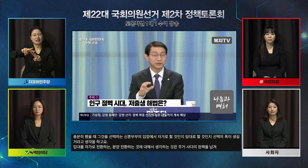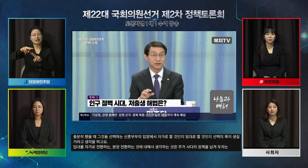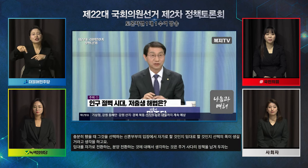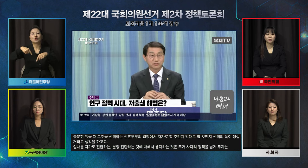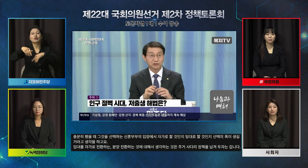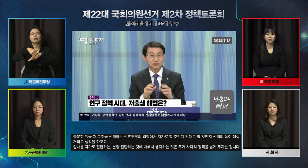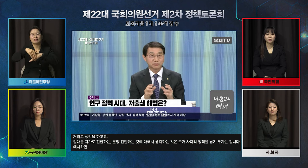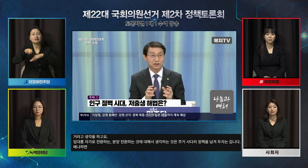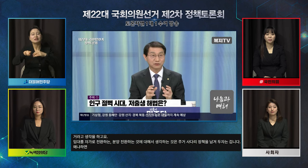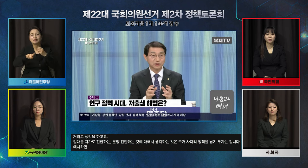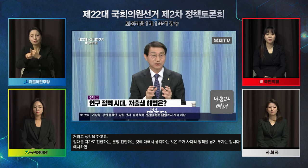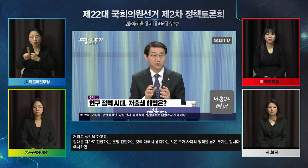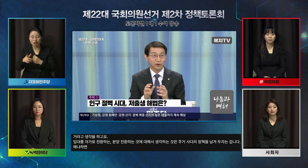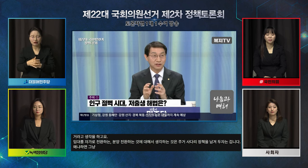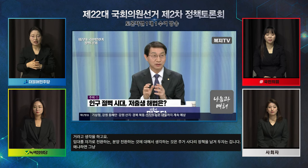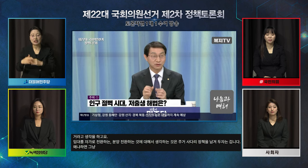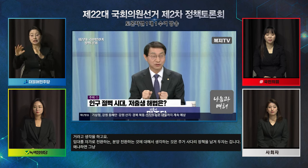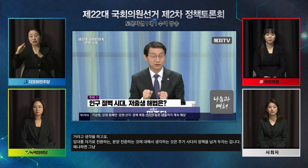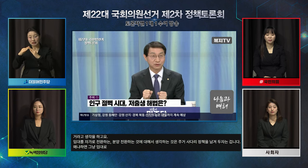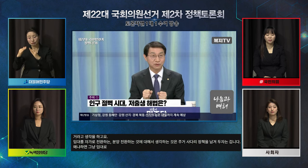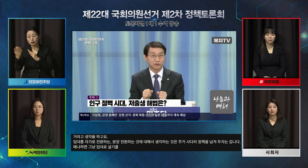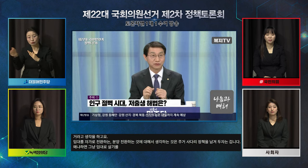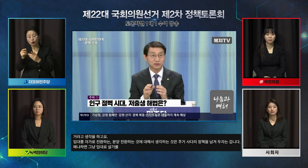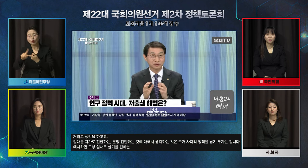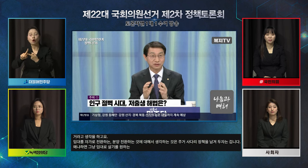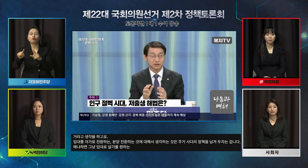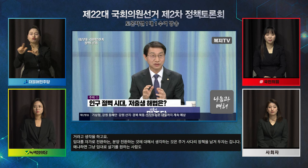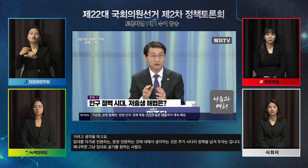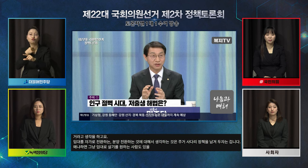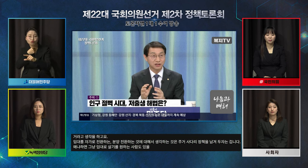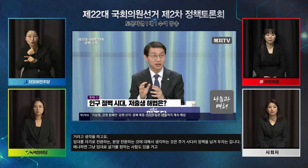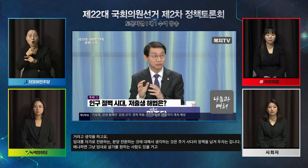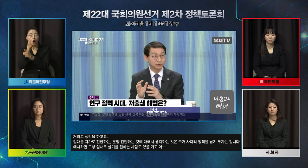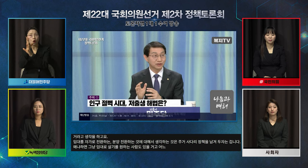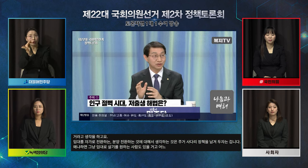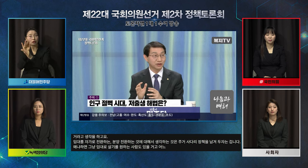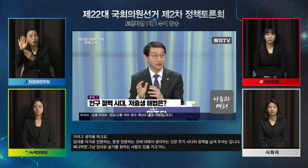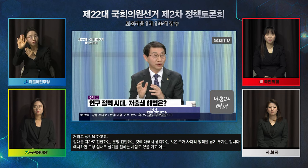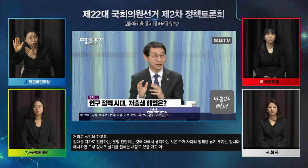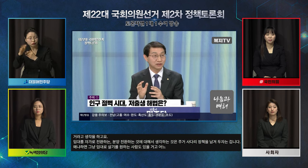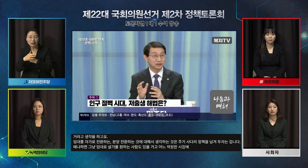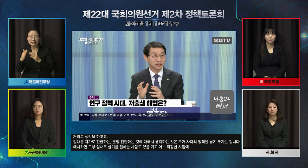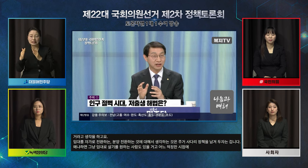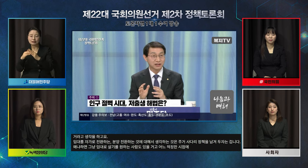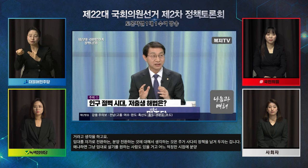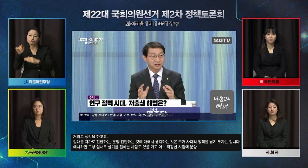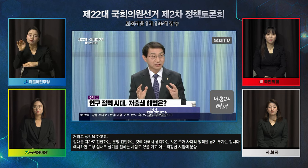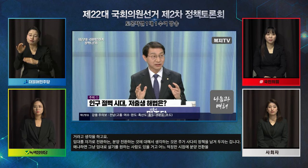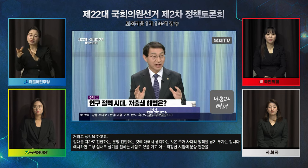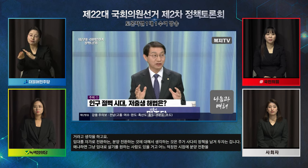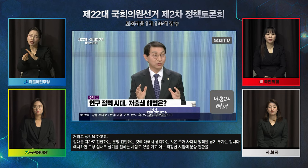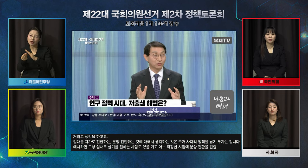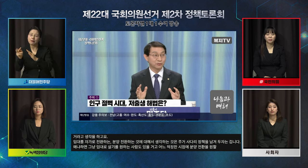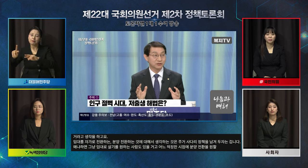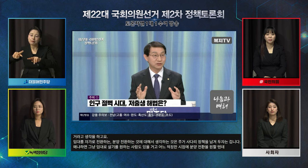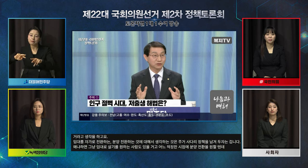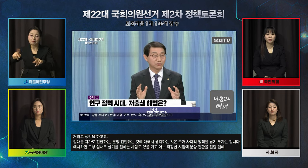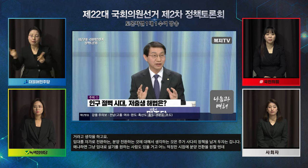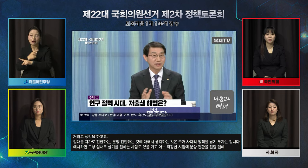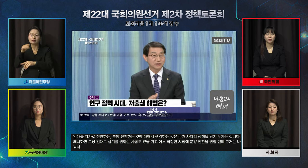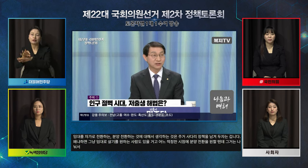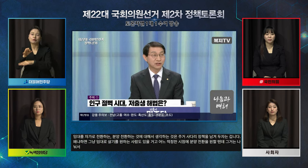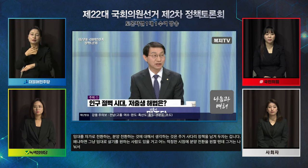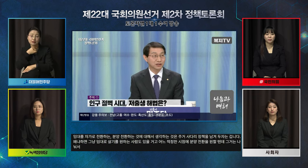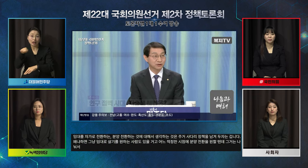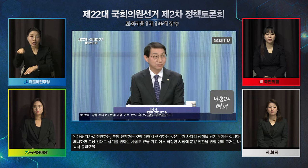왜냐하면 그냥 임대로 살기를 원하는 사람도 있을 거고 어느 적정한 시점에 분양 전환을 원할 텐데 그걸 나눠서 공급했을